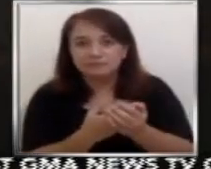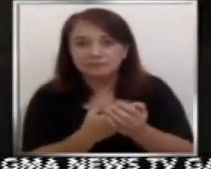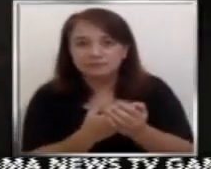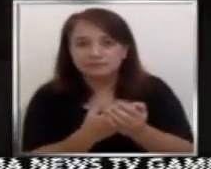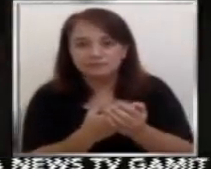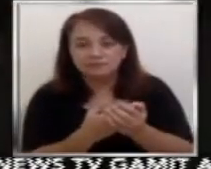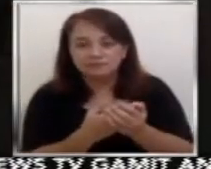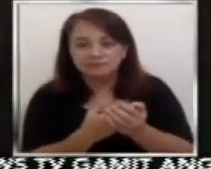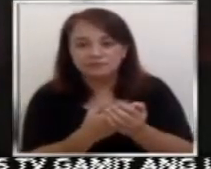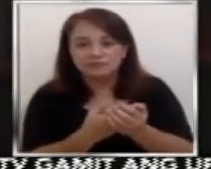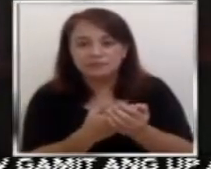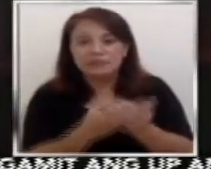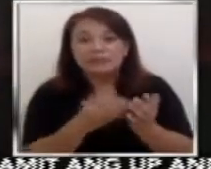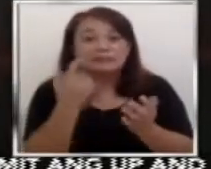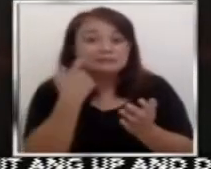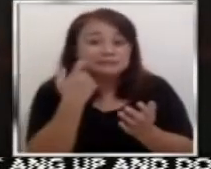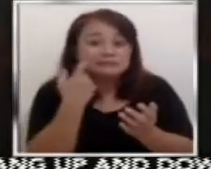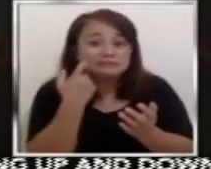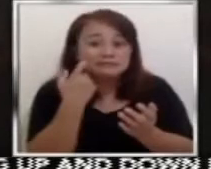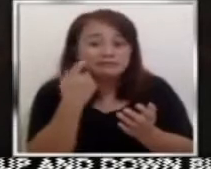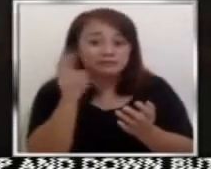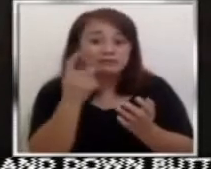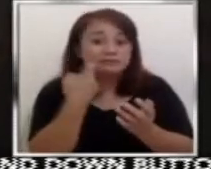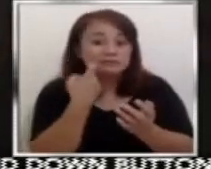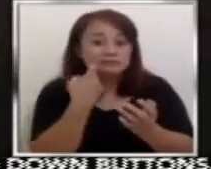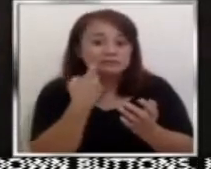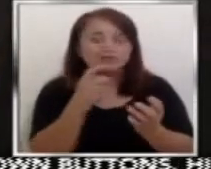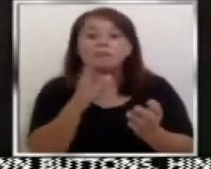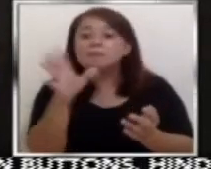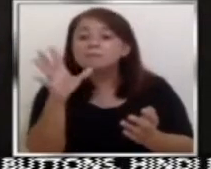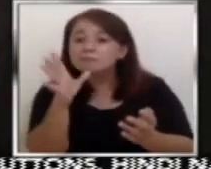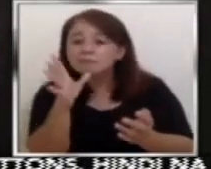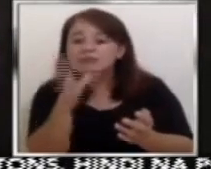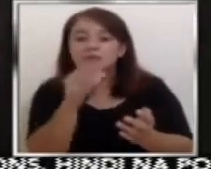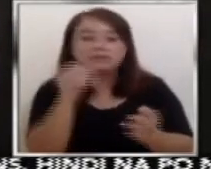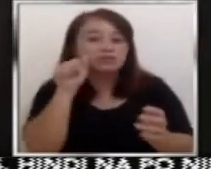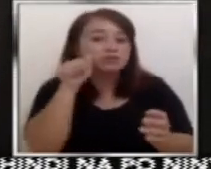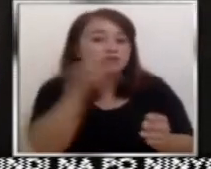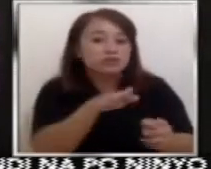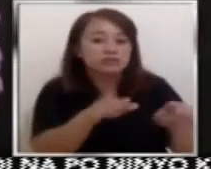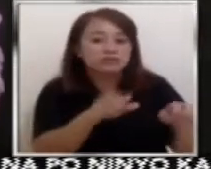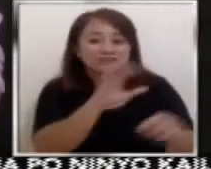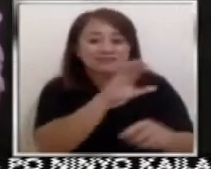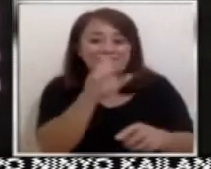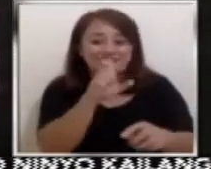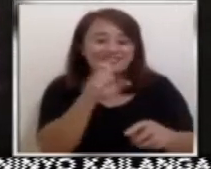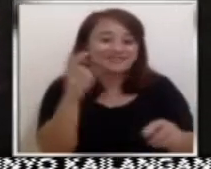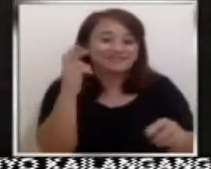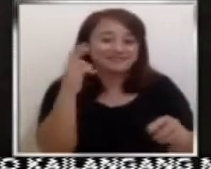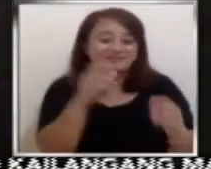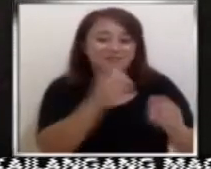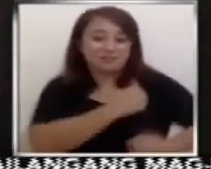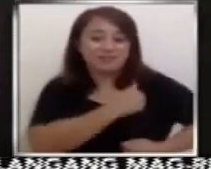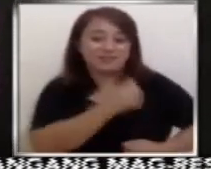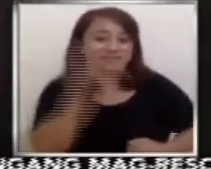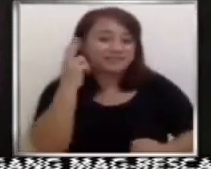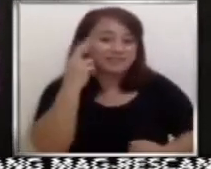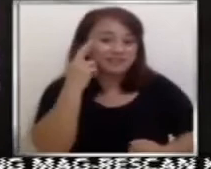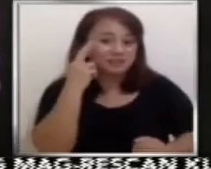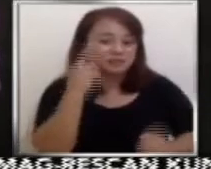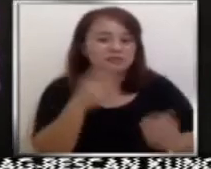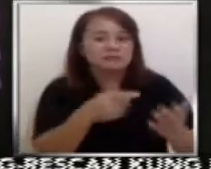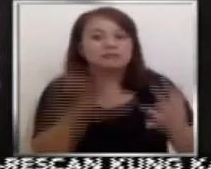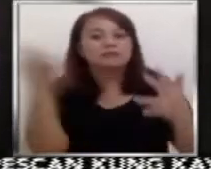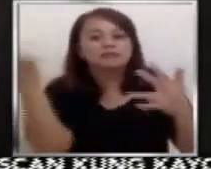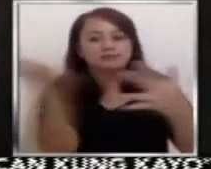Vicky, kanina lamang ay pumunta na ang ina at ate ni dating Corporal Ragos sa Camp Karingal para maghain ng reklamo